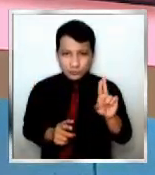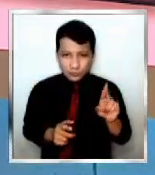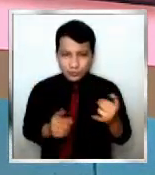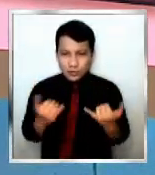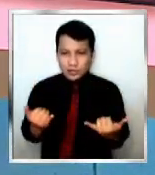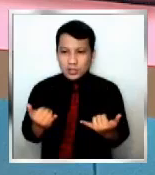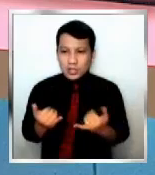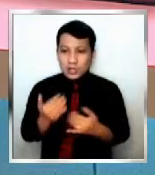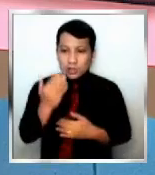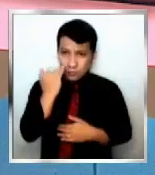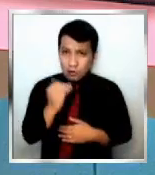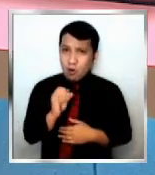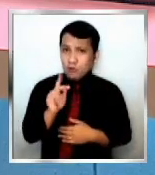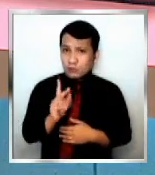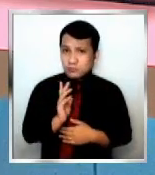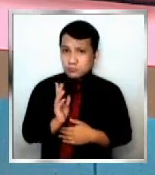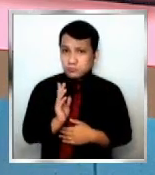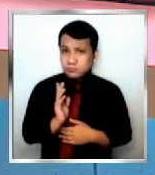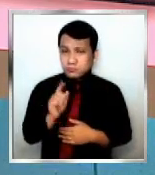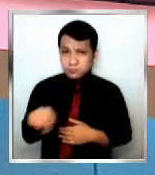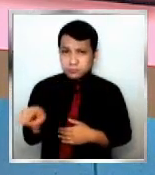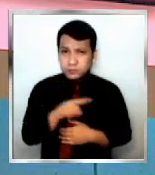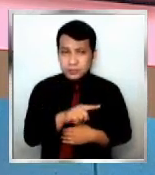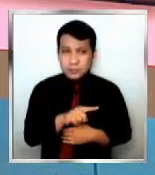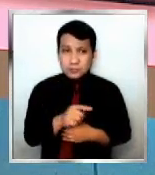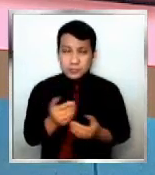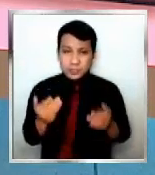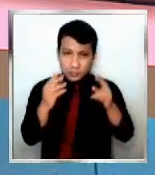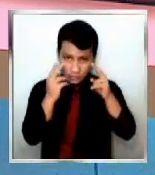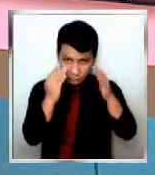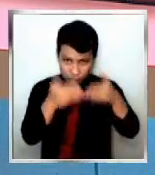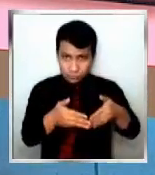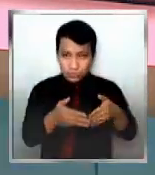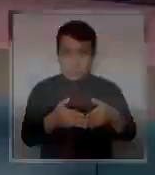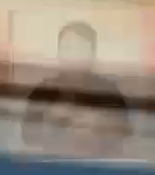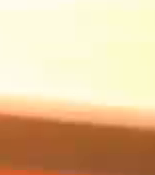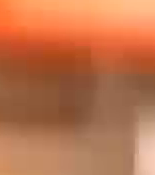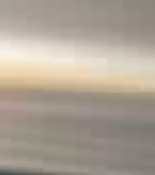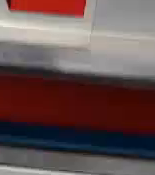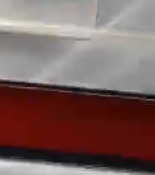bumubuti na raw ang kondisyon ngayon. Nakatutok si Marisol Abdurrahman, exclusive.